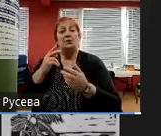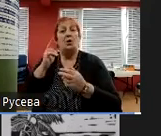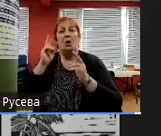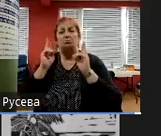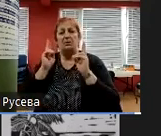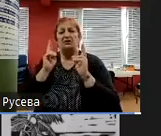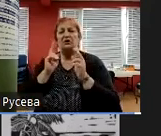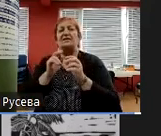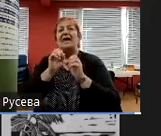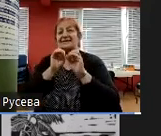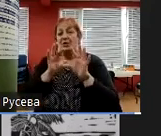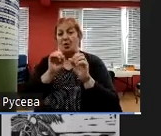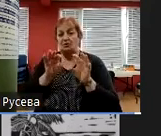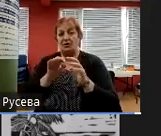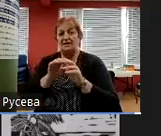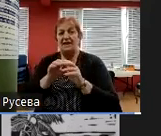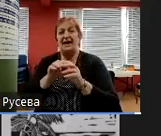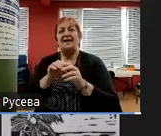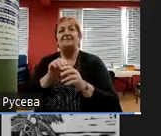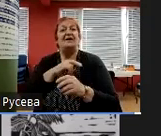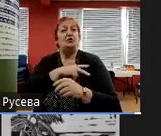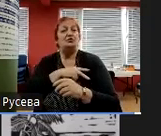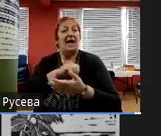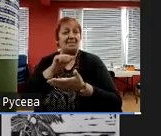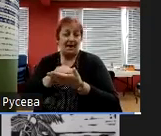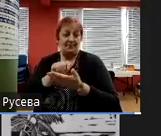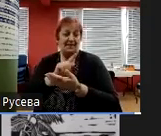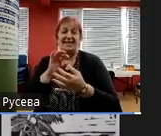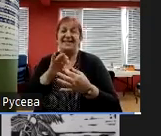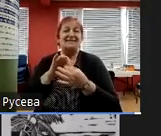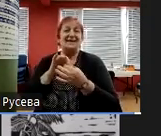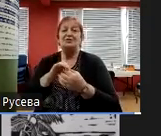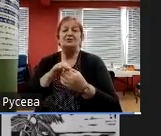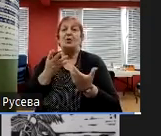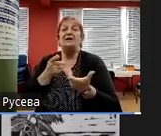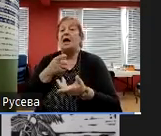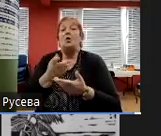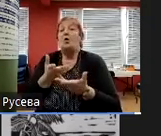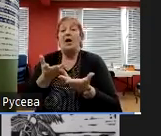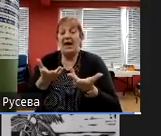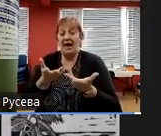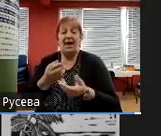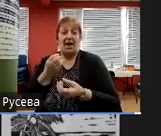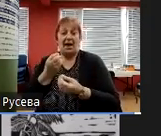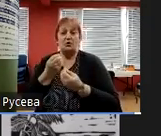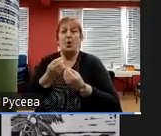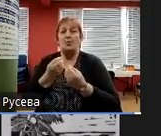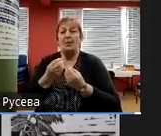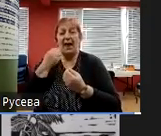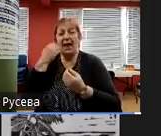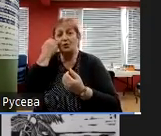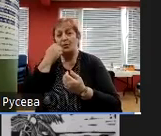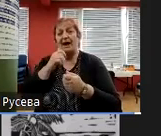пускате съобщение в социална медия, независимо коя е тя, е добре да си